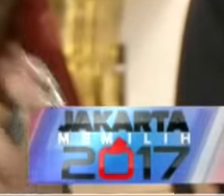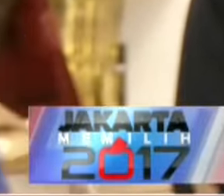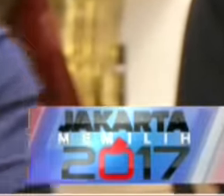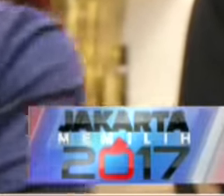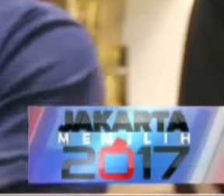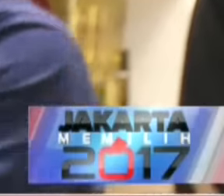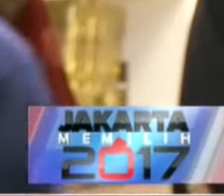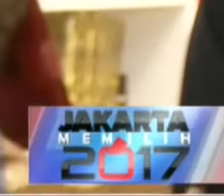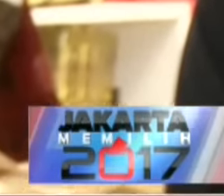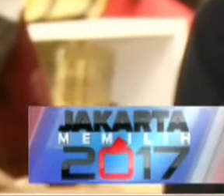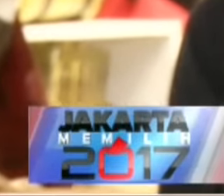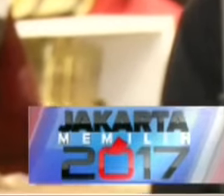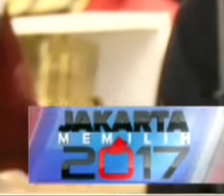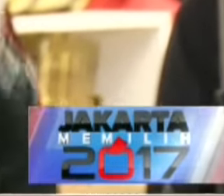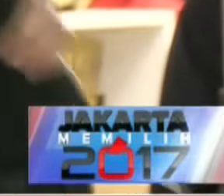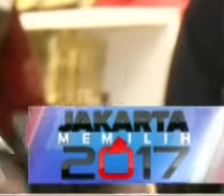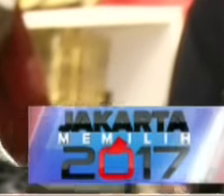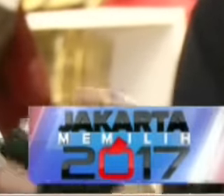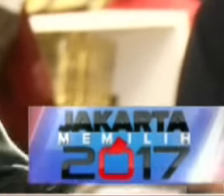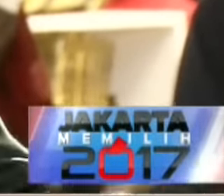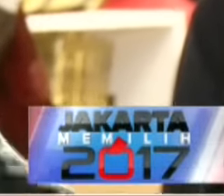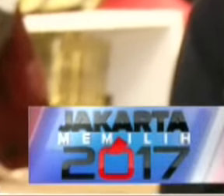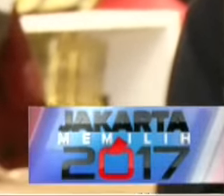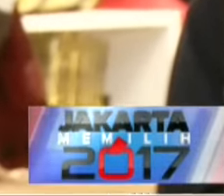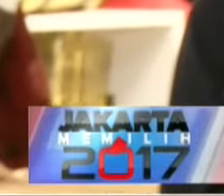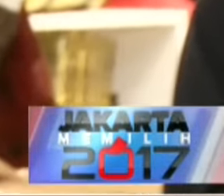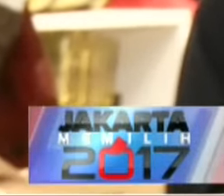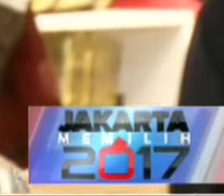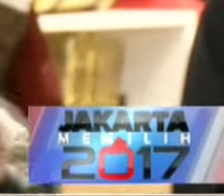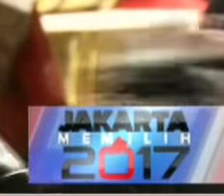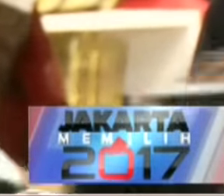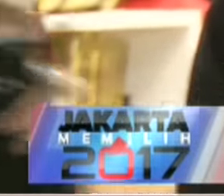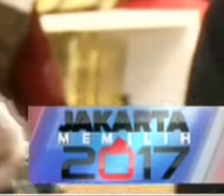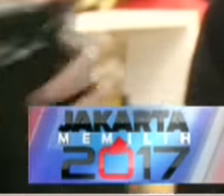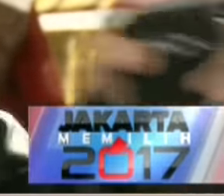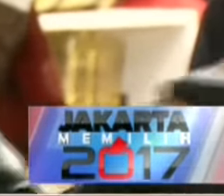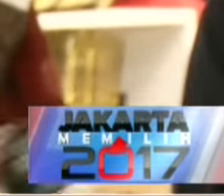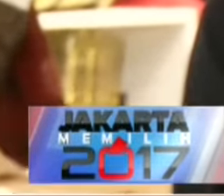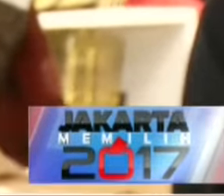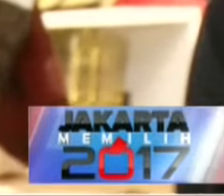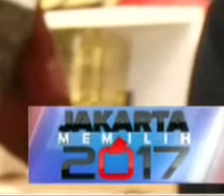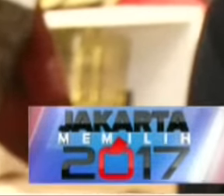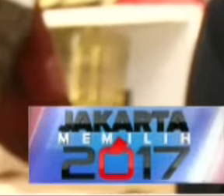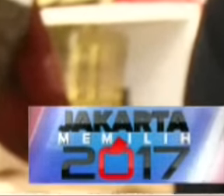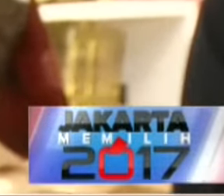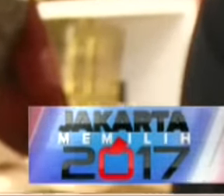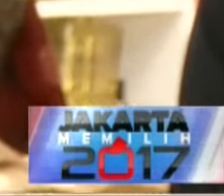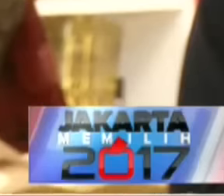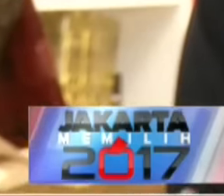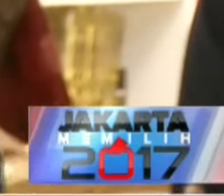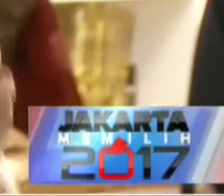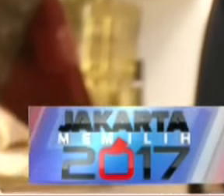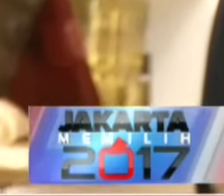asih seperti apa. Pemimpin yang menyayangi masyarakat. Jadi bukan cuma sekedar program bagus, program bisa dibuat, tapi karakter yang dipilih yang penuh